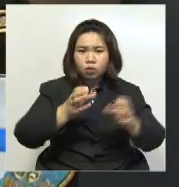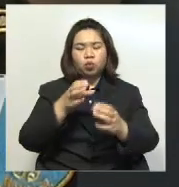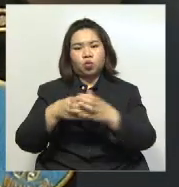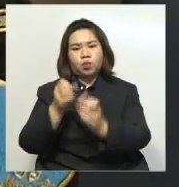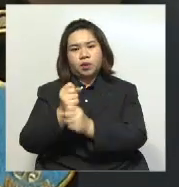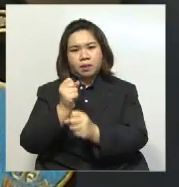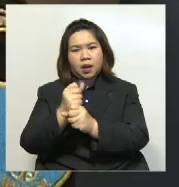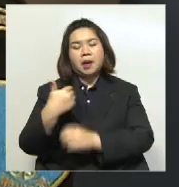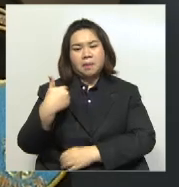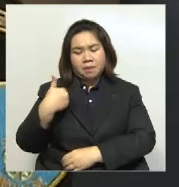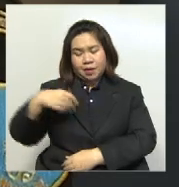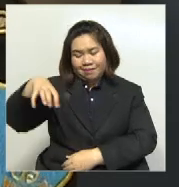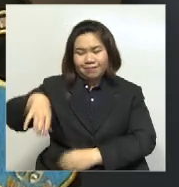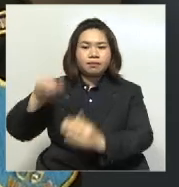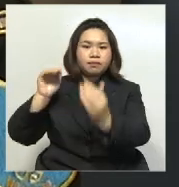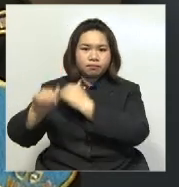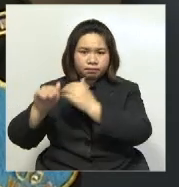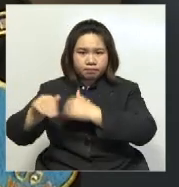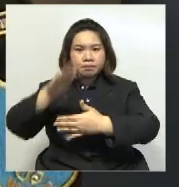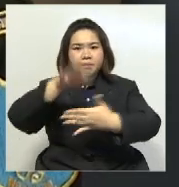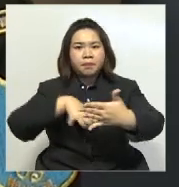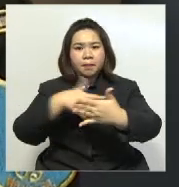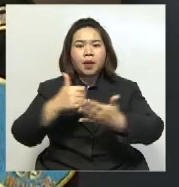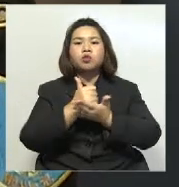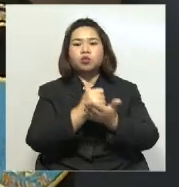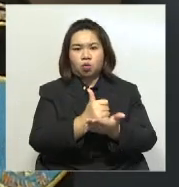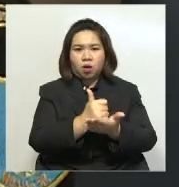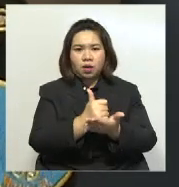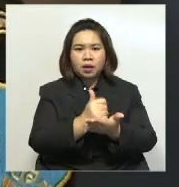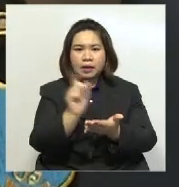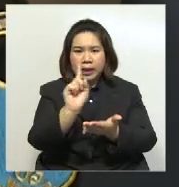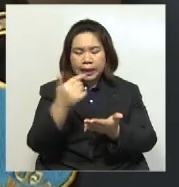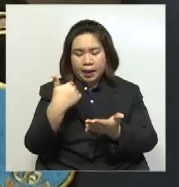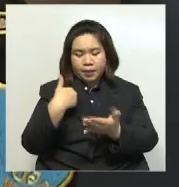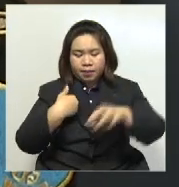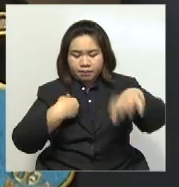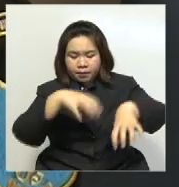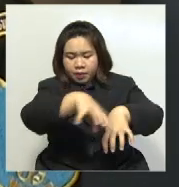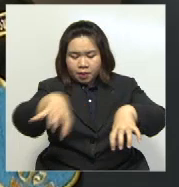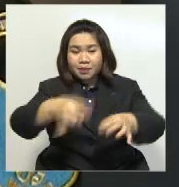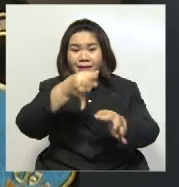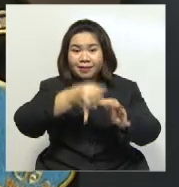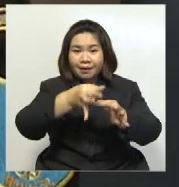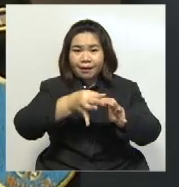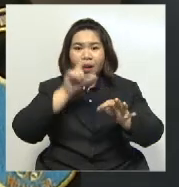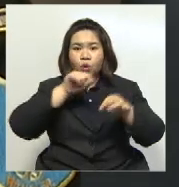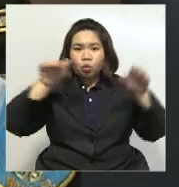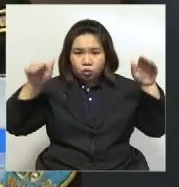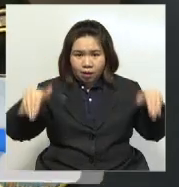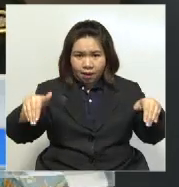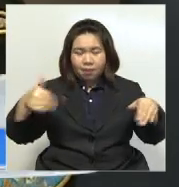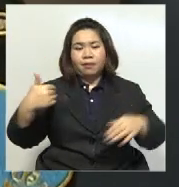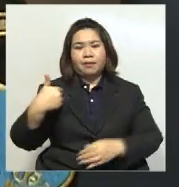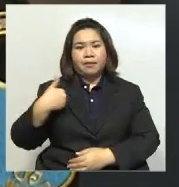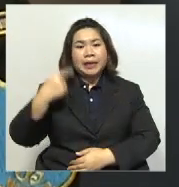ได้มีทางกรมการขนส่งมีมาตรการในการส่งเสริมโดยหาแหล่งเงินทุนโดยธนาคารกรุงไทยหรือม